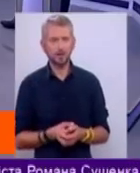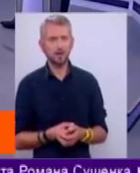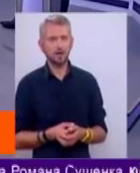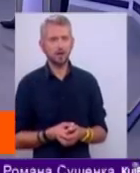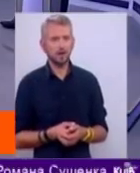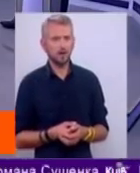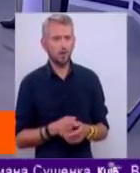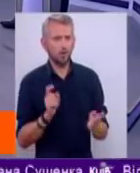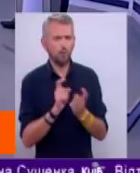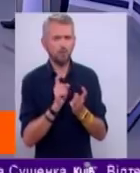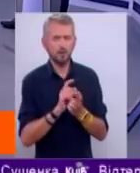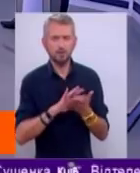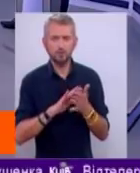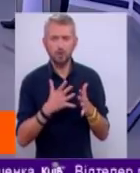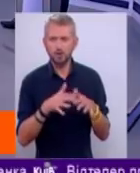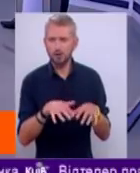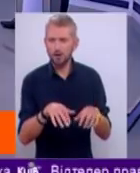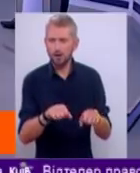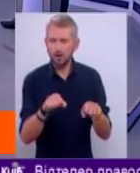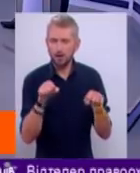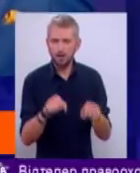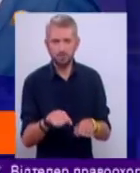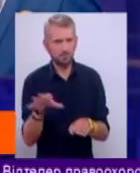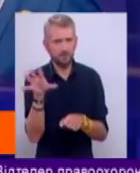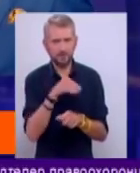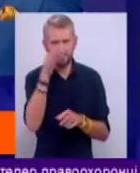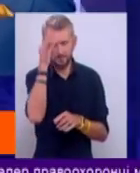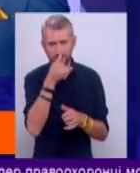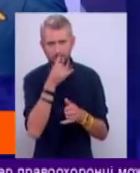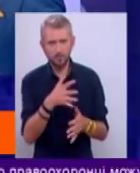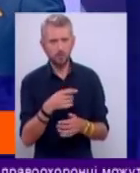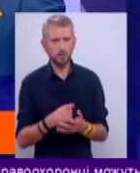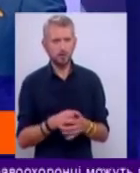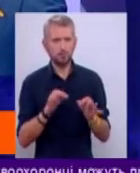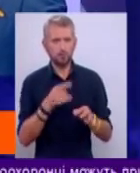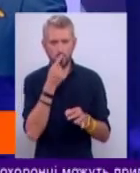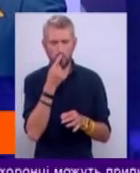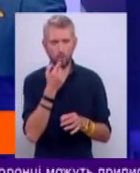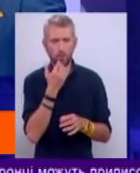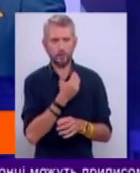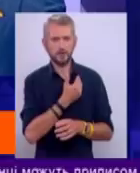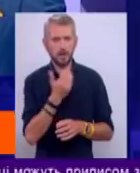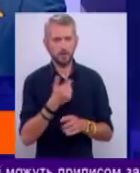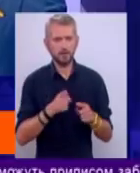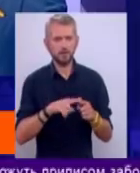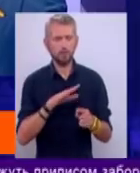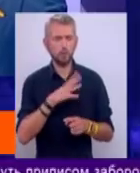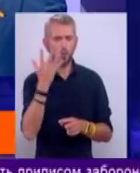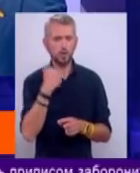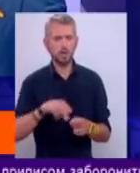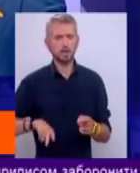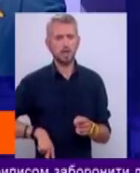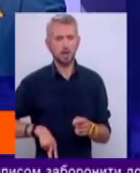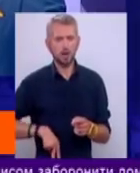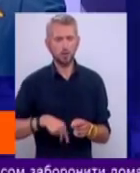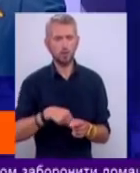ситуацій було, звичайно, дуже багато. Зараз всіх не пригадаєш. Ну, ось буквально ж останні. Це було, коли директор